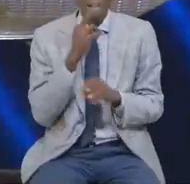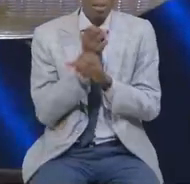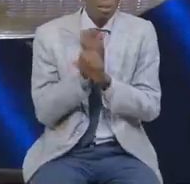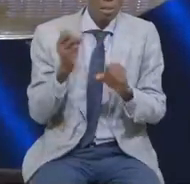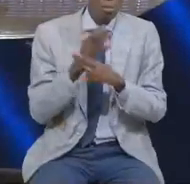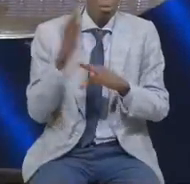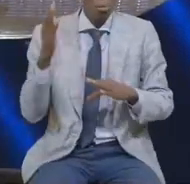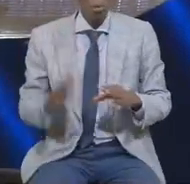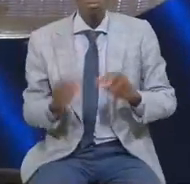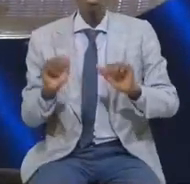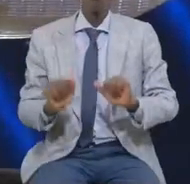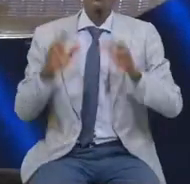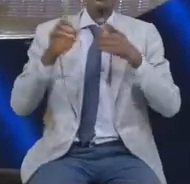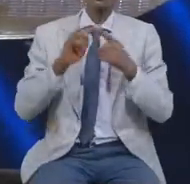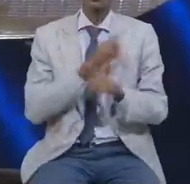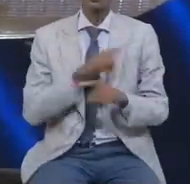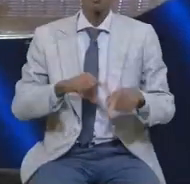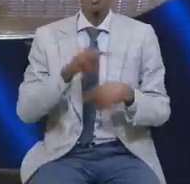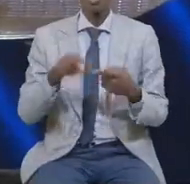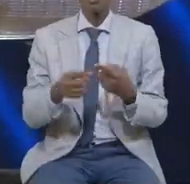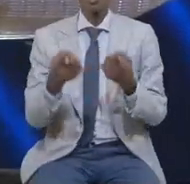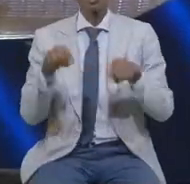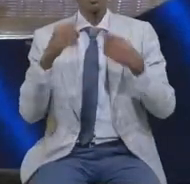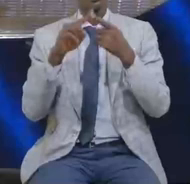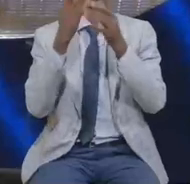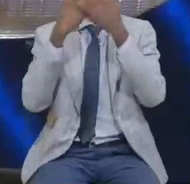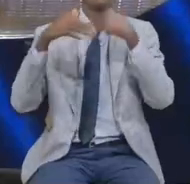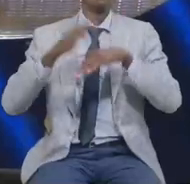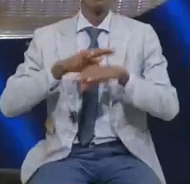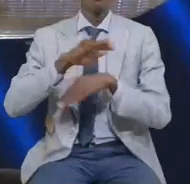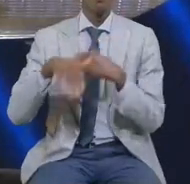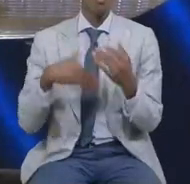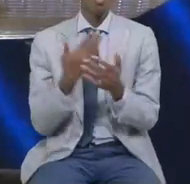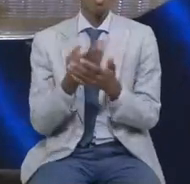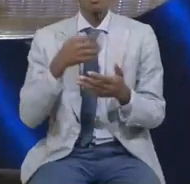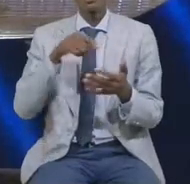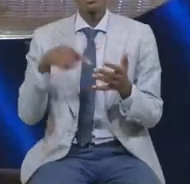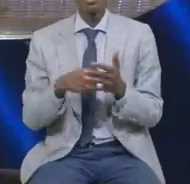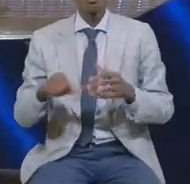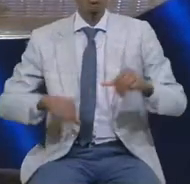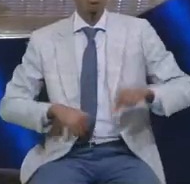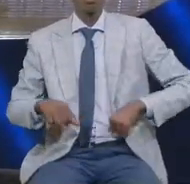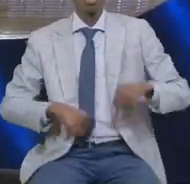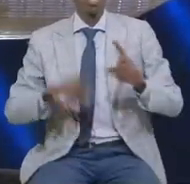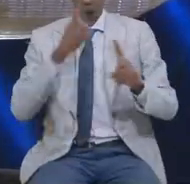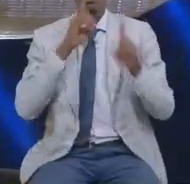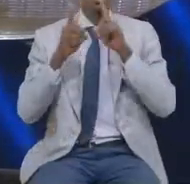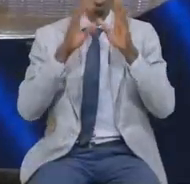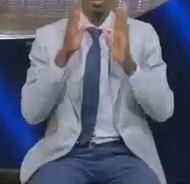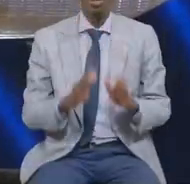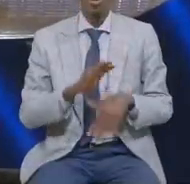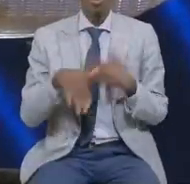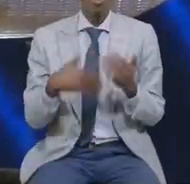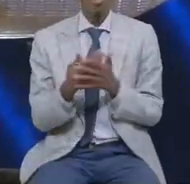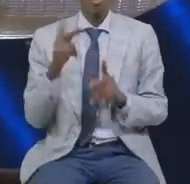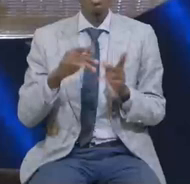sont livrés au Seigneur, lorsqu'ils iront au ciel, ces bavards, criards et ces gens